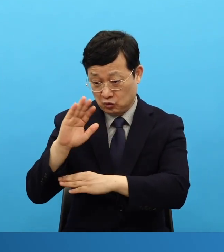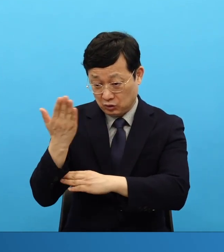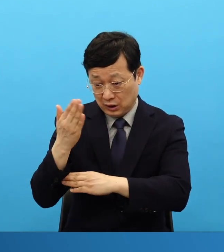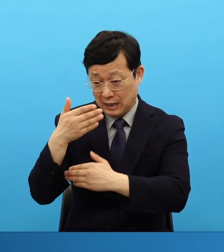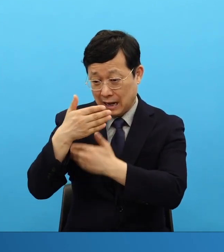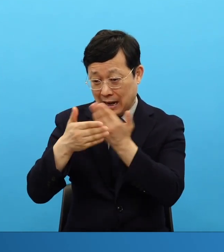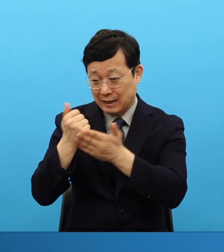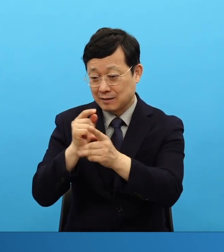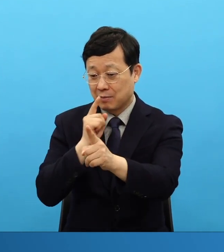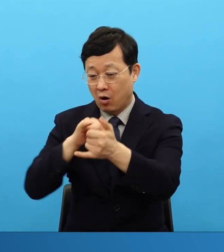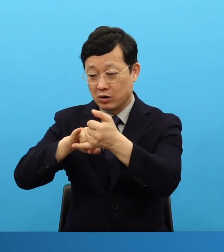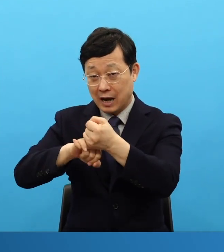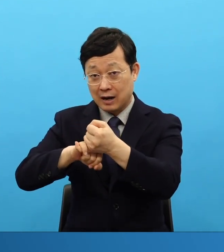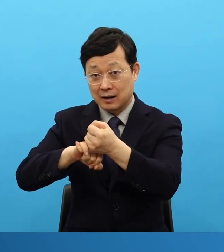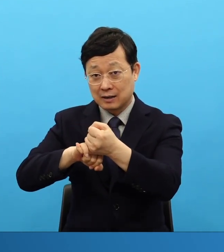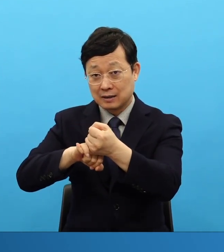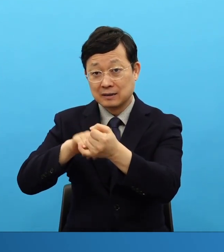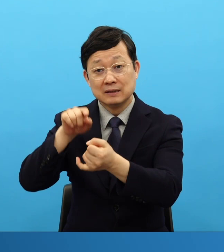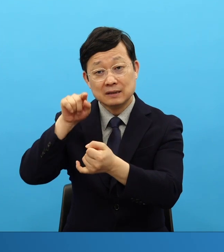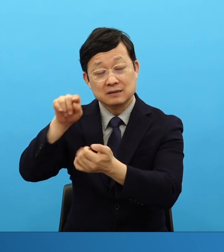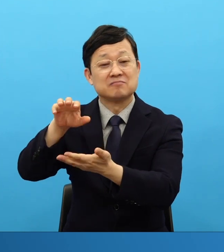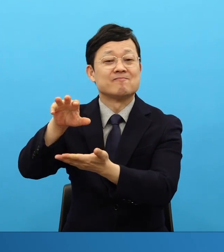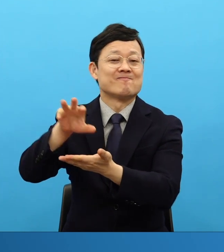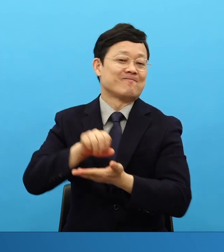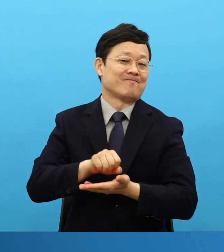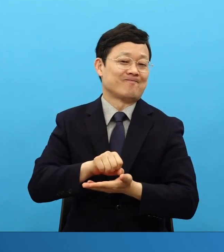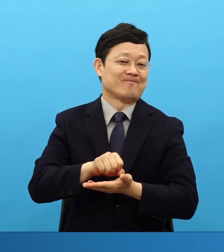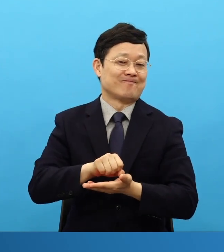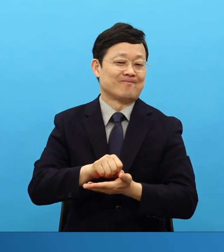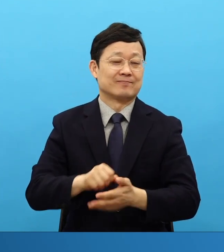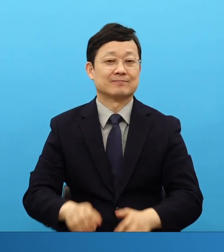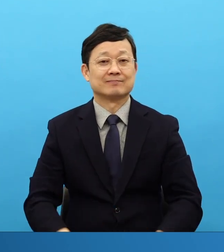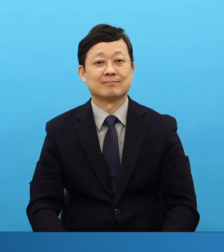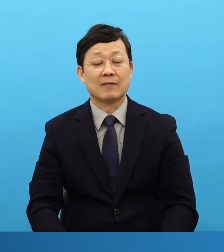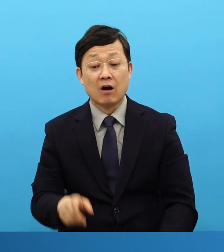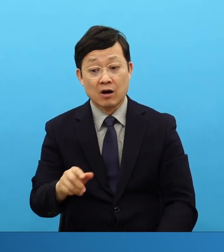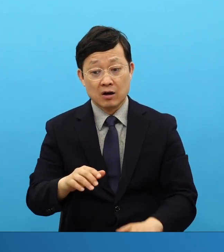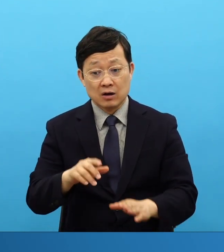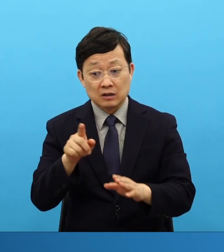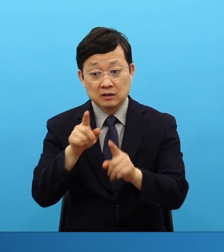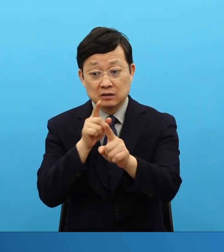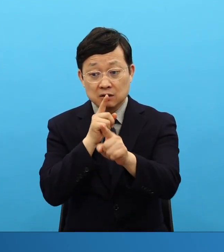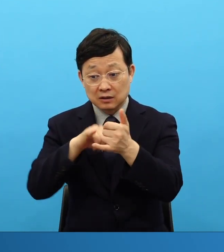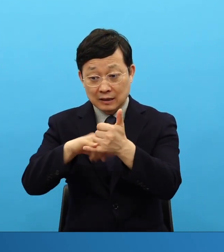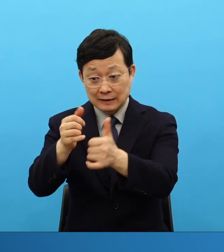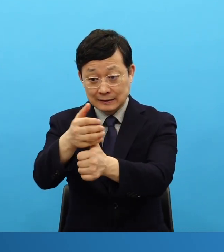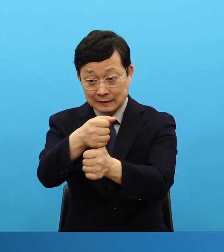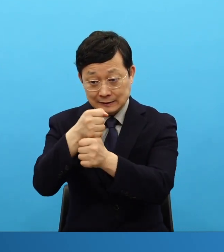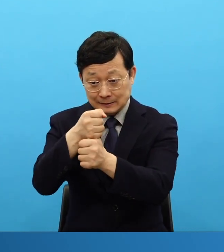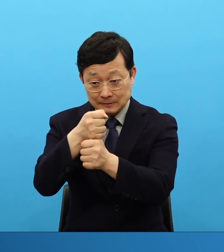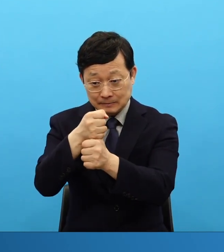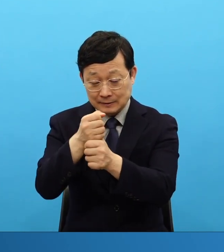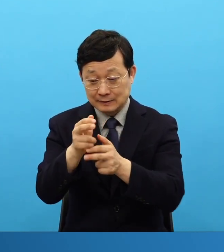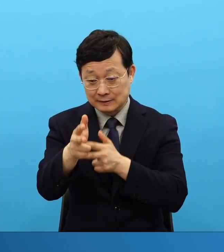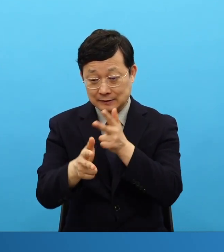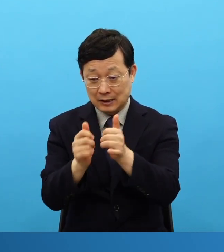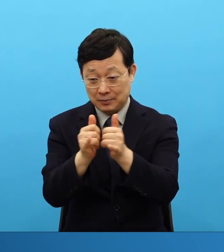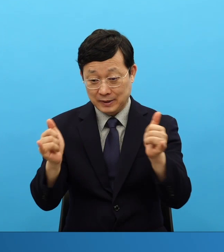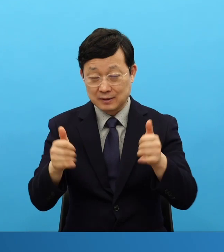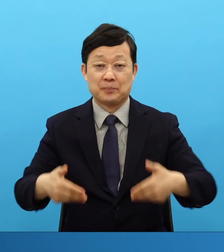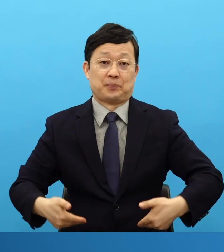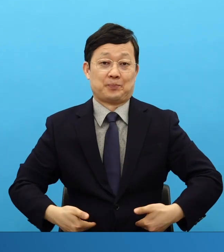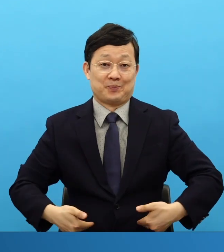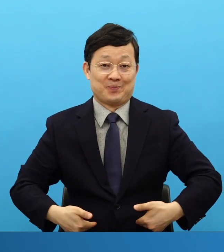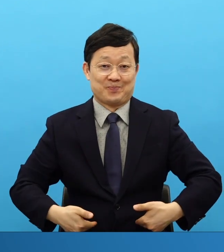message. You have to hold on to the word that will be absolutely fulfilled. 예, 이 속에 있는 산업인이라 해야 됩니다. We have to raise up the business persons who